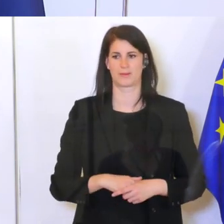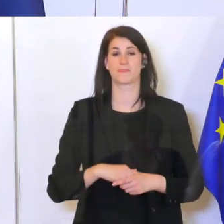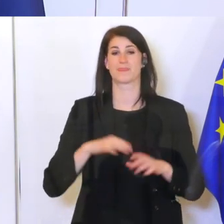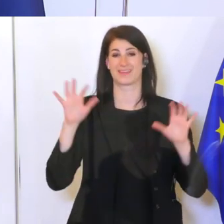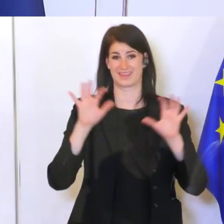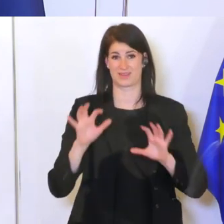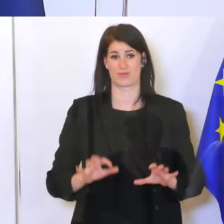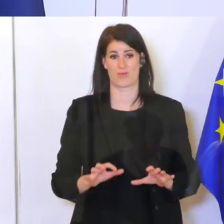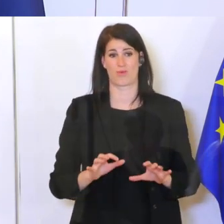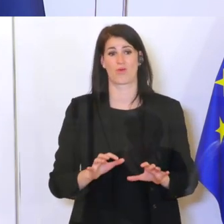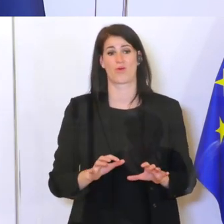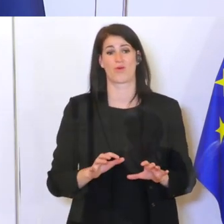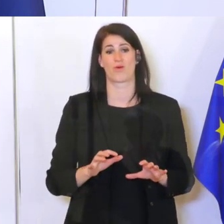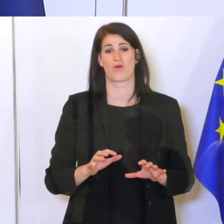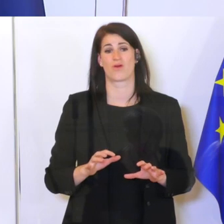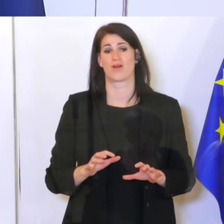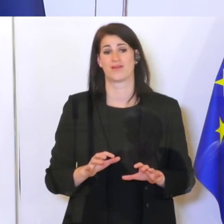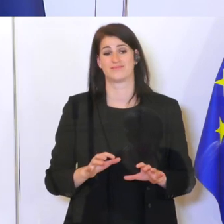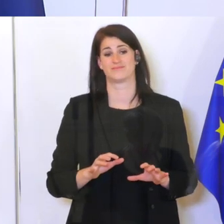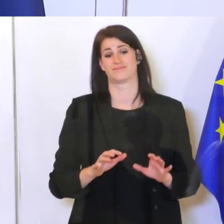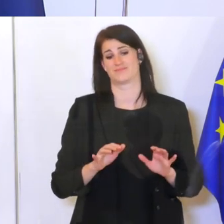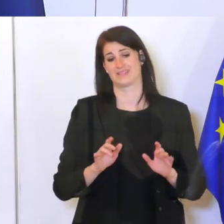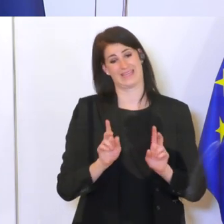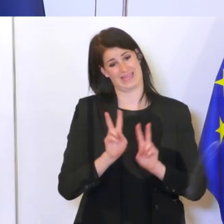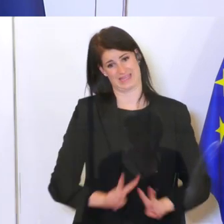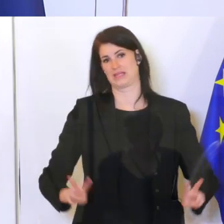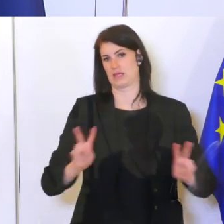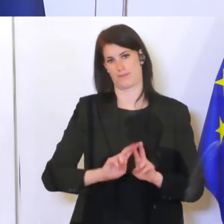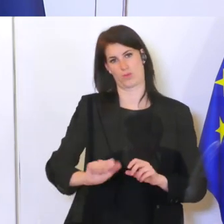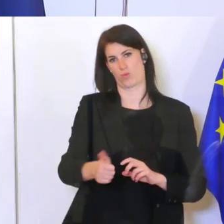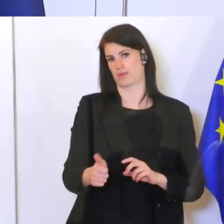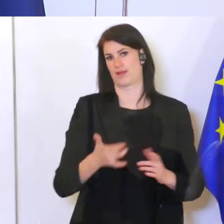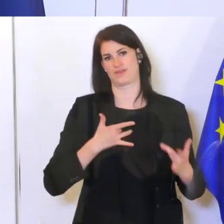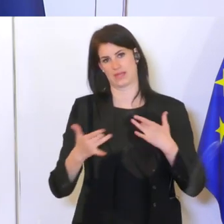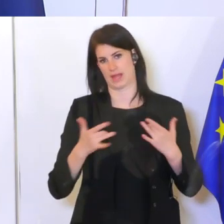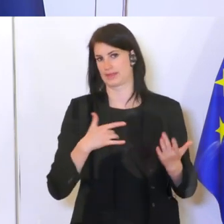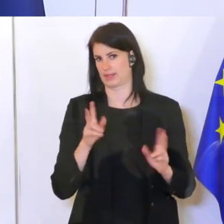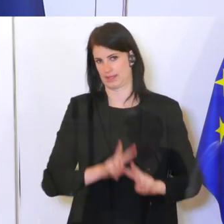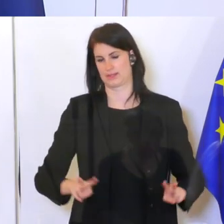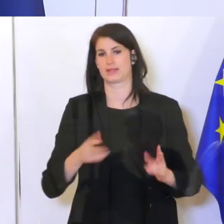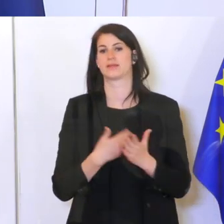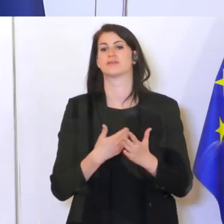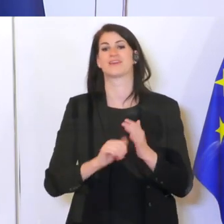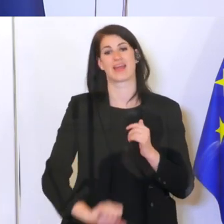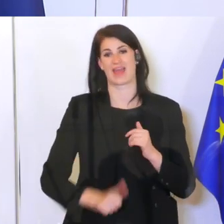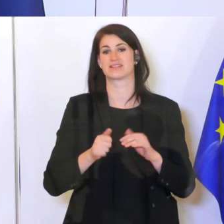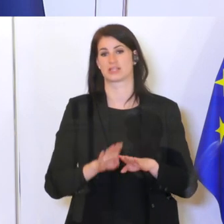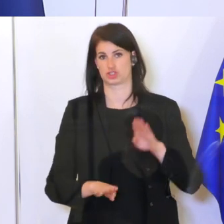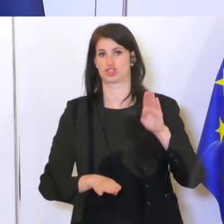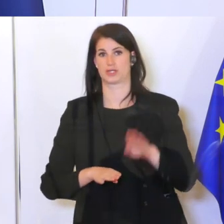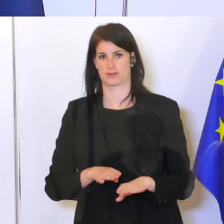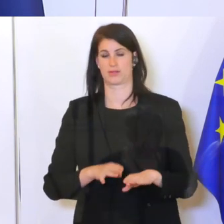Kinos können nicht anders beurteilt werden als Theater. Und deshalb ist der erste Öffnungsschritt jetzt